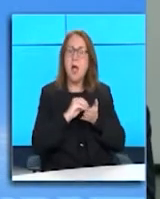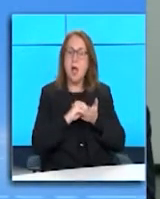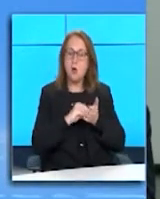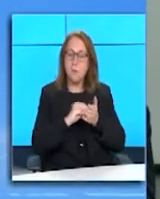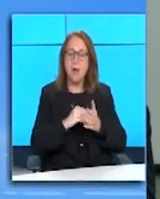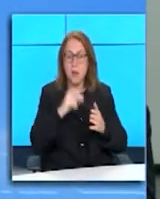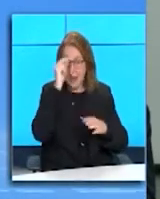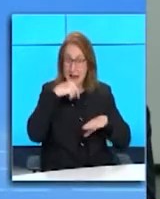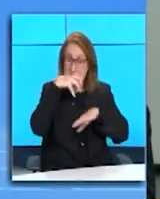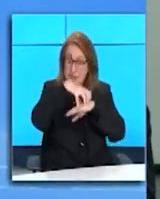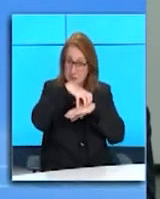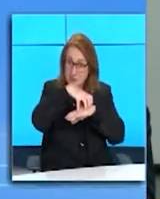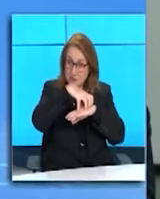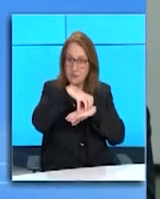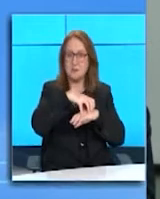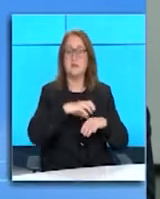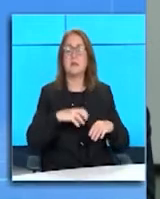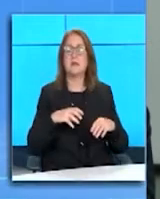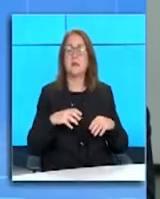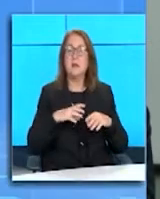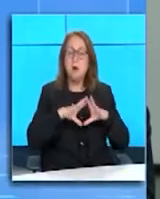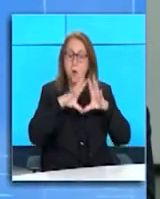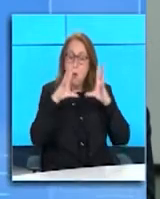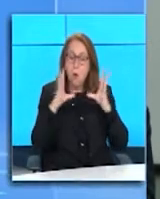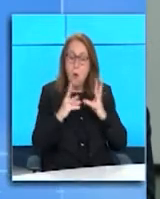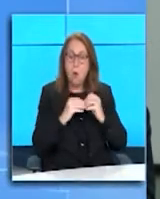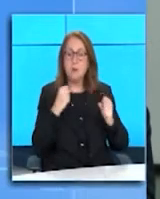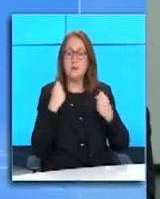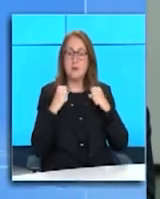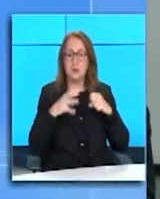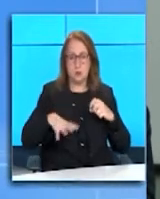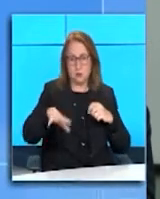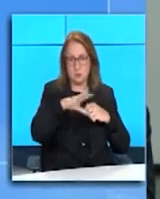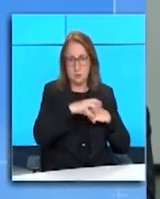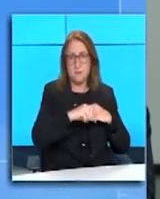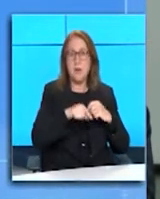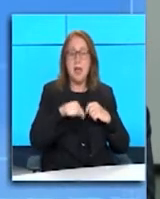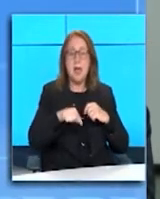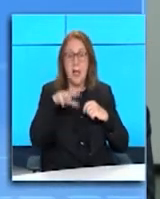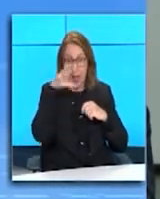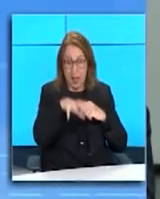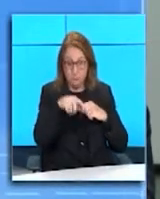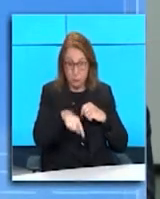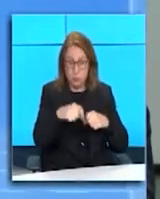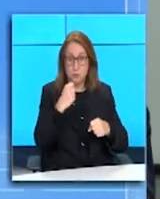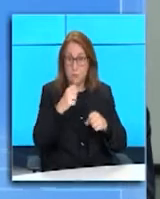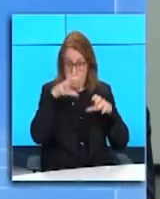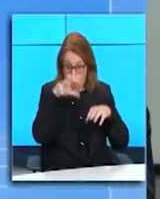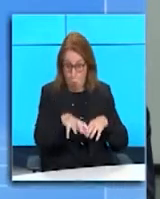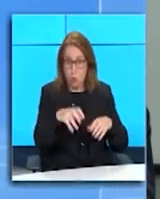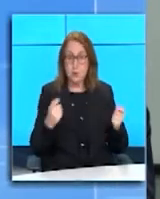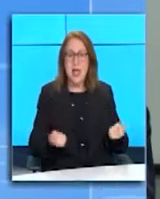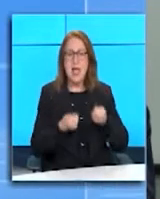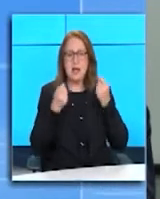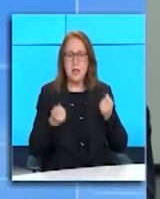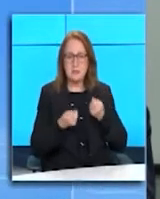χώρους λατρείας και γενικότερα σε όλες αυτές τις δραστηριότητες. Στους συγκεκριμένους χώρους, μάλιστα στους χώρους εργασίας, θα ακολουθηθεί